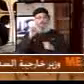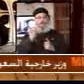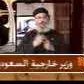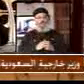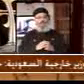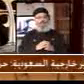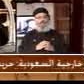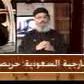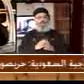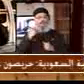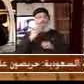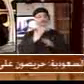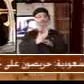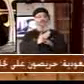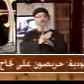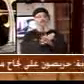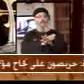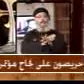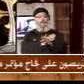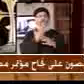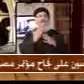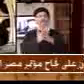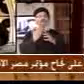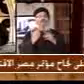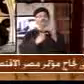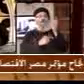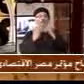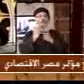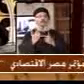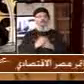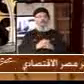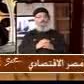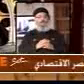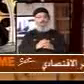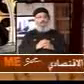طب كم عندك من التعب، تعبك من أجل المسيح؟